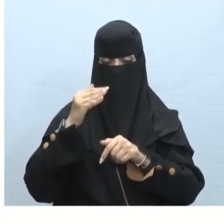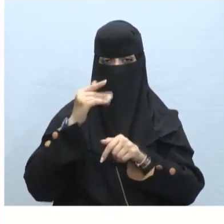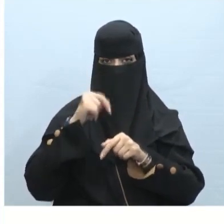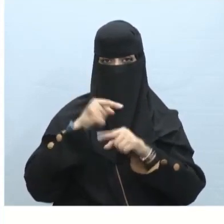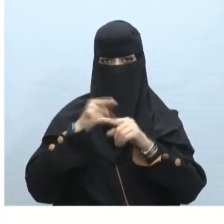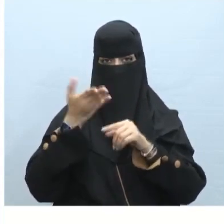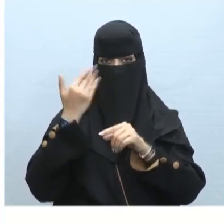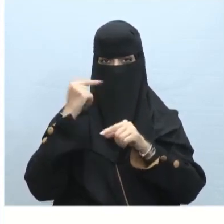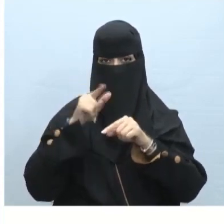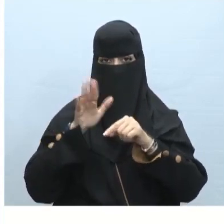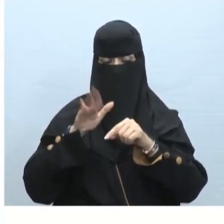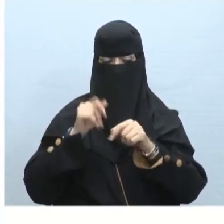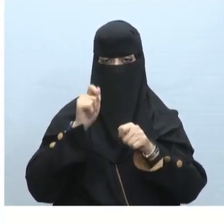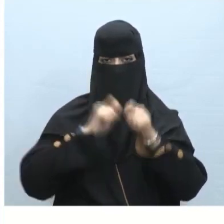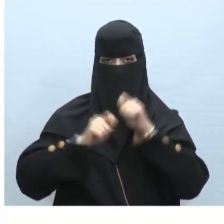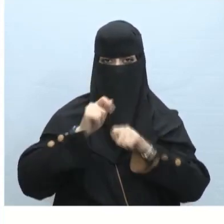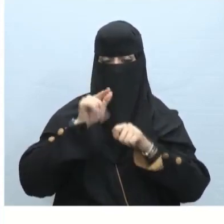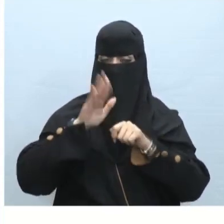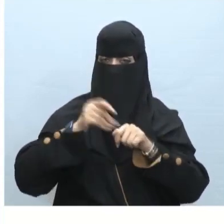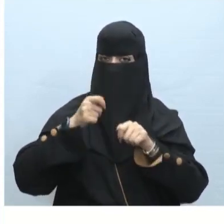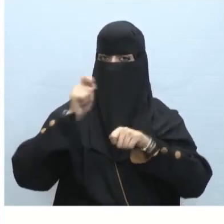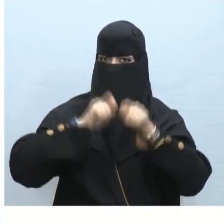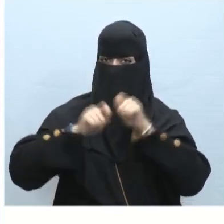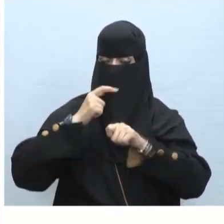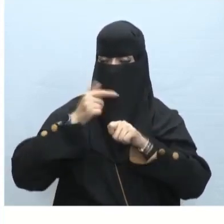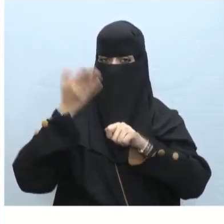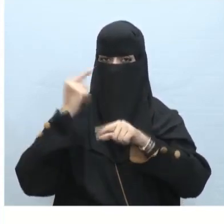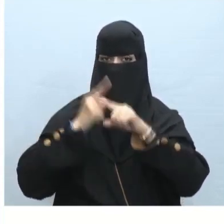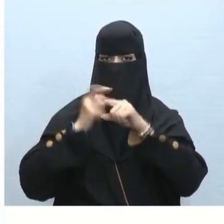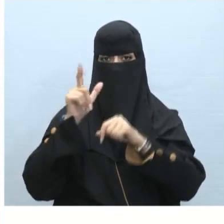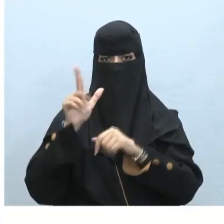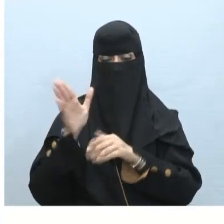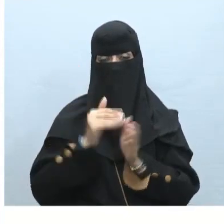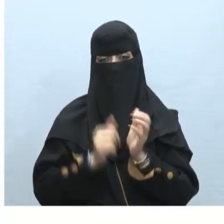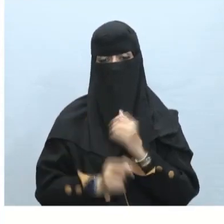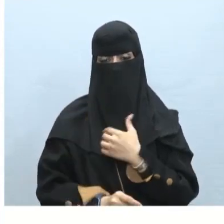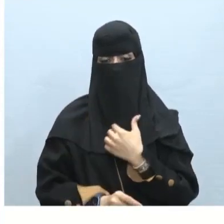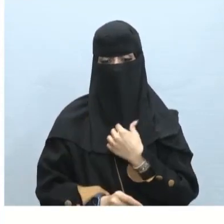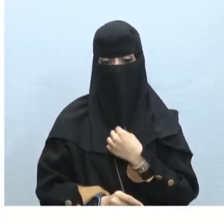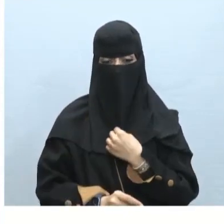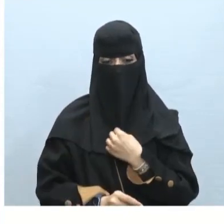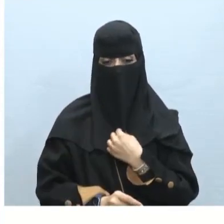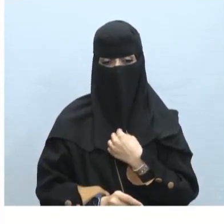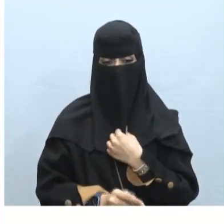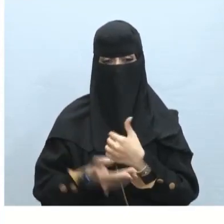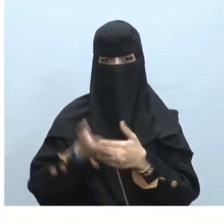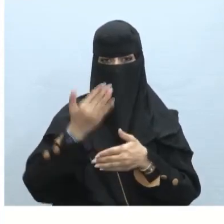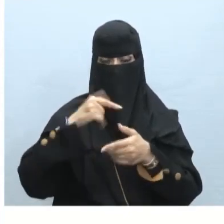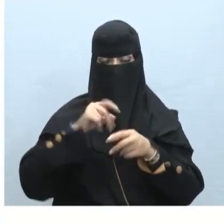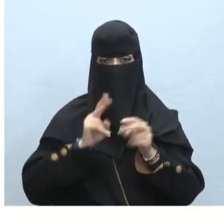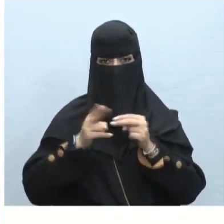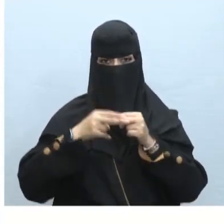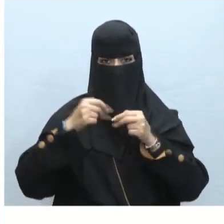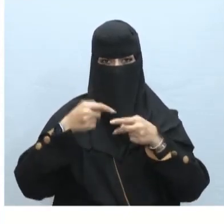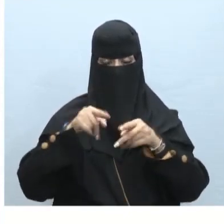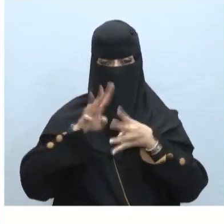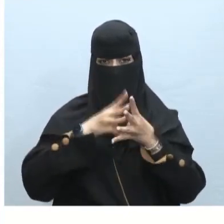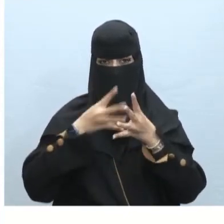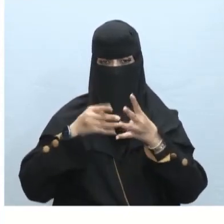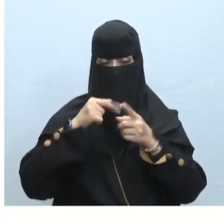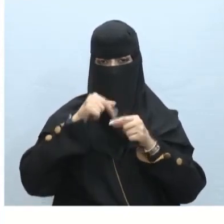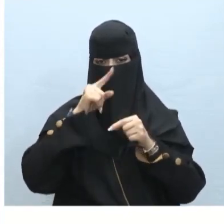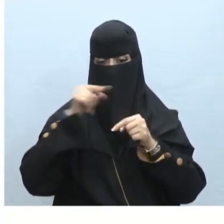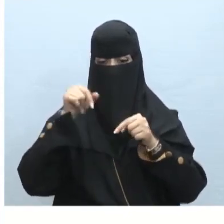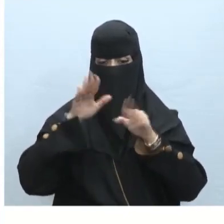التي كانت مستخدمه والتي كنا نستخدمها في برنامج مايكروسوفت اكس عند اغلاق نافذه جدول البيانات